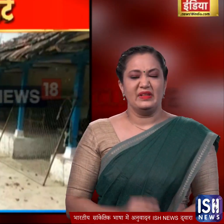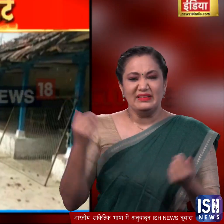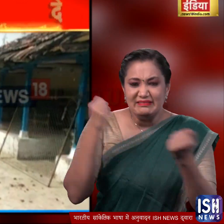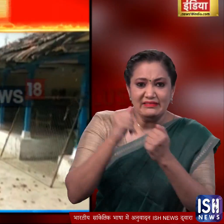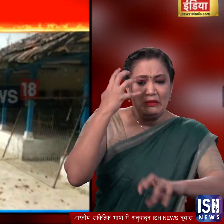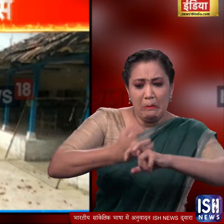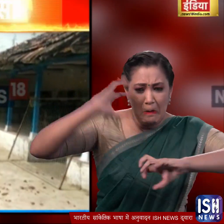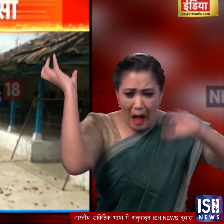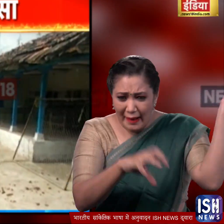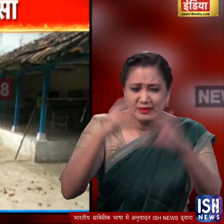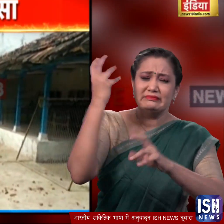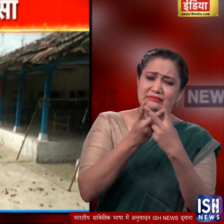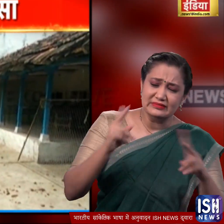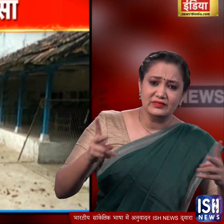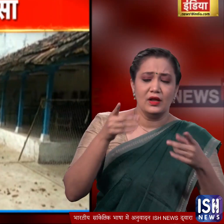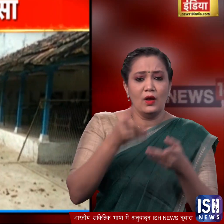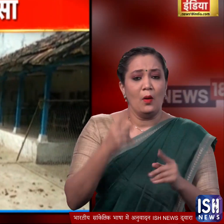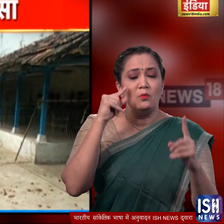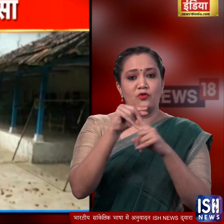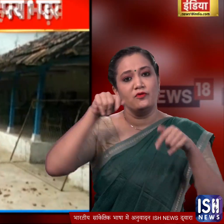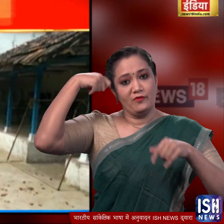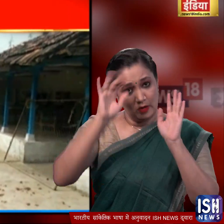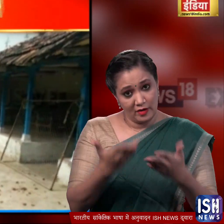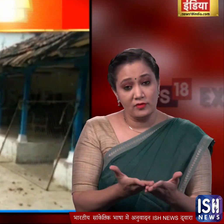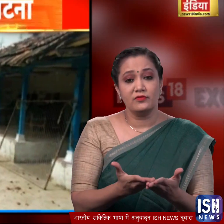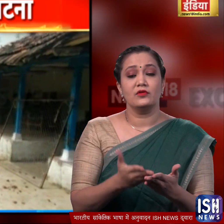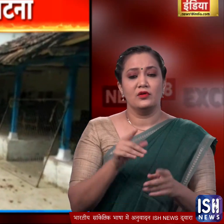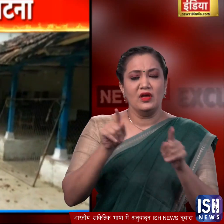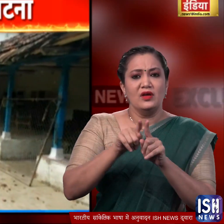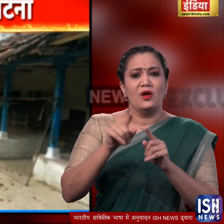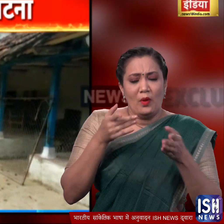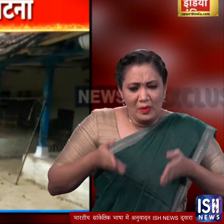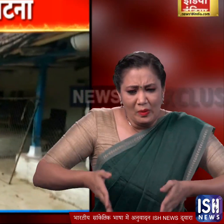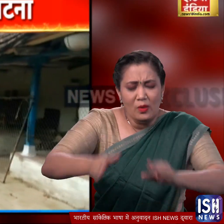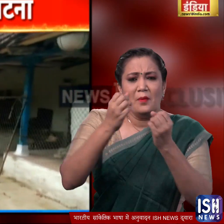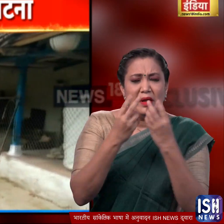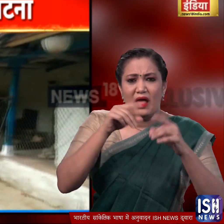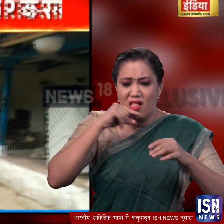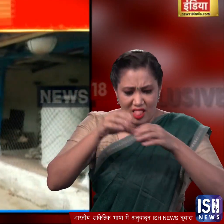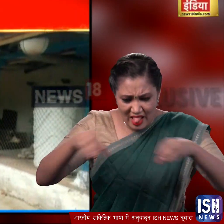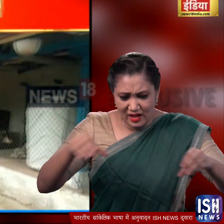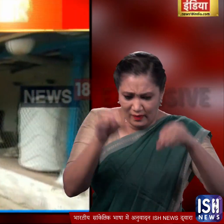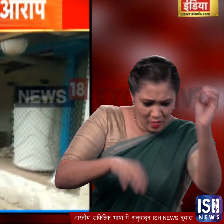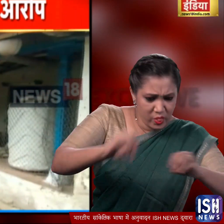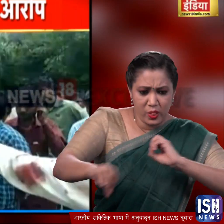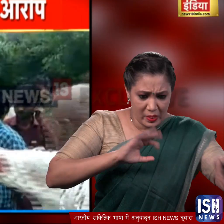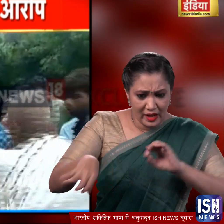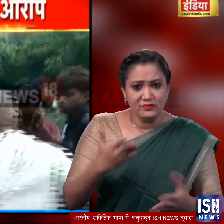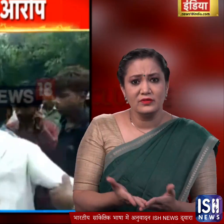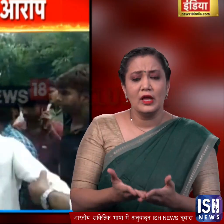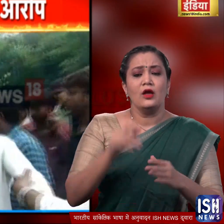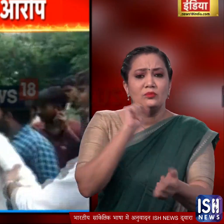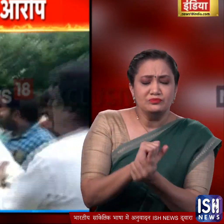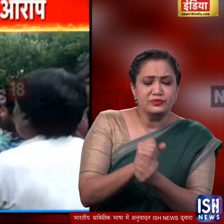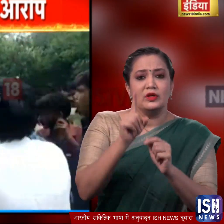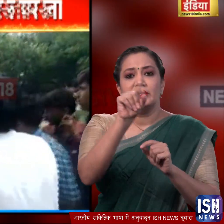इस बवाल में पत्थरबाजी भी हुई, जिसका सबूत दिखाता एक वीडियो भी सामने आया, जिसमें एक गली में कई ईंट के टुकड़े पड़े नजर आए। इस